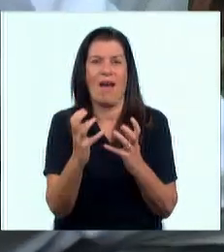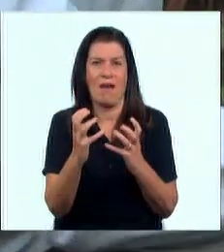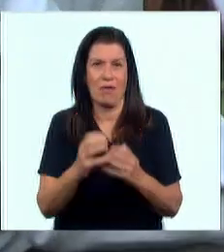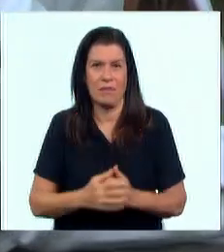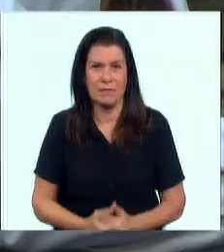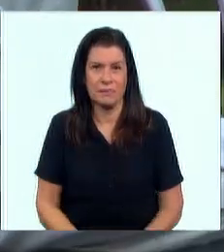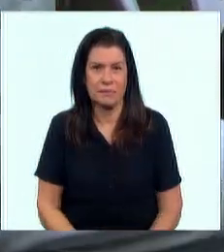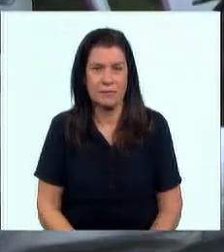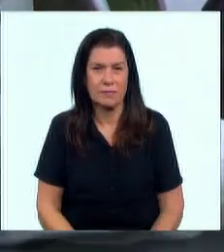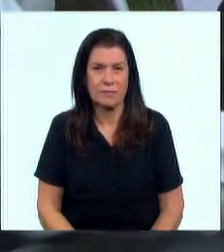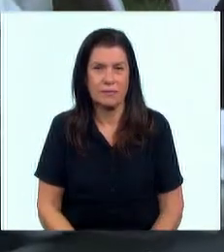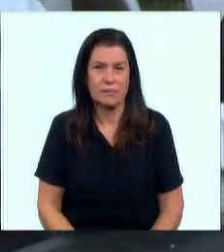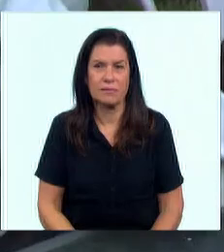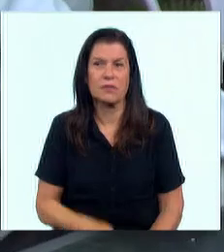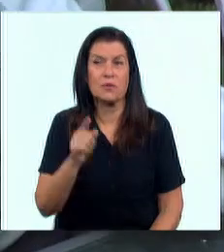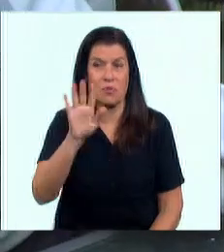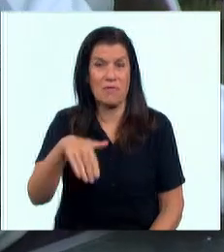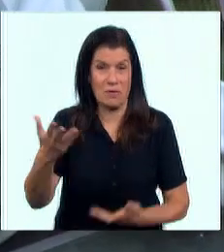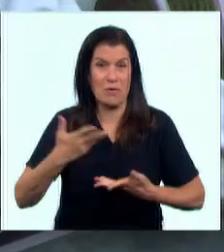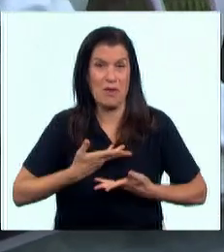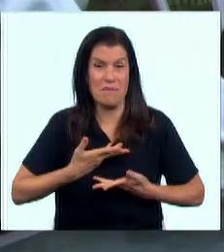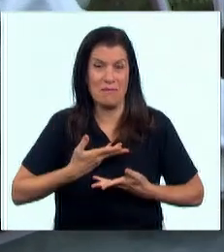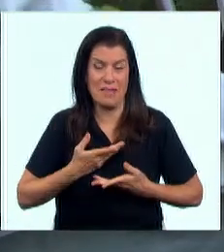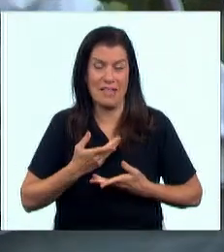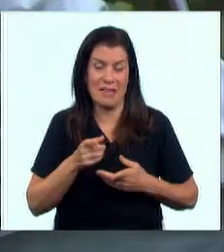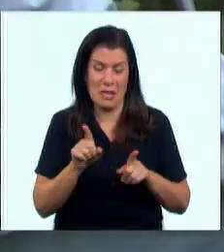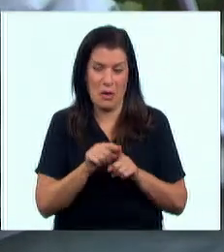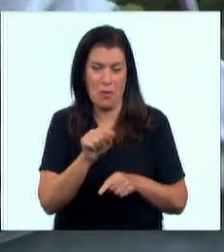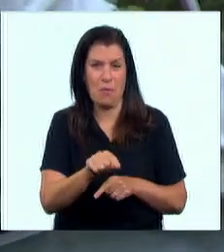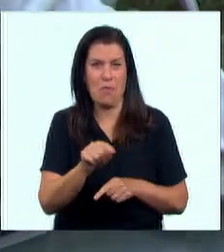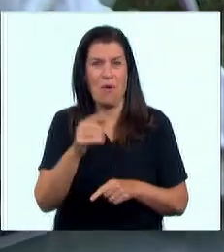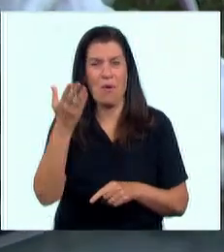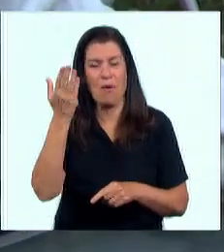הוא אפילו הביא לנו כמה כאלה איתו מדרום אמריקה.